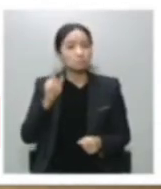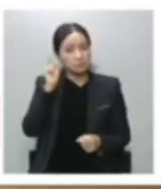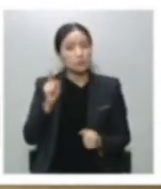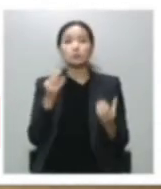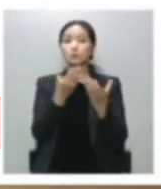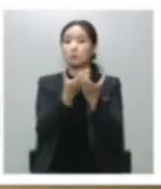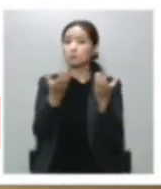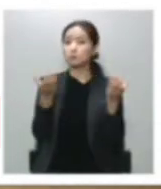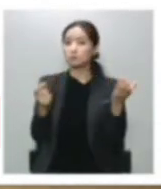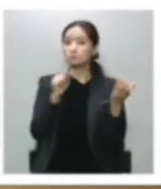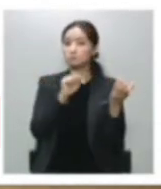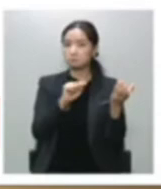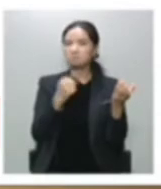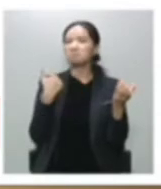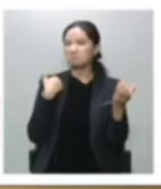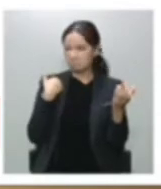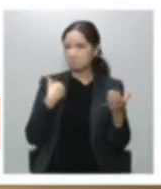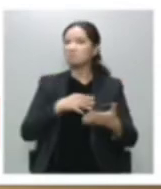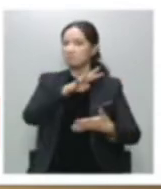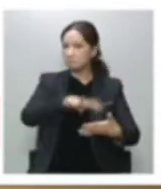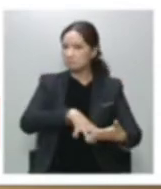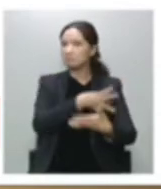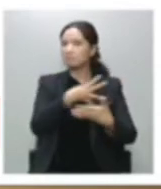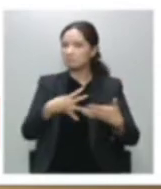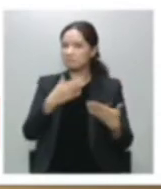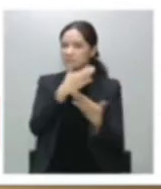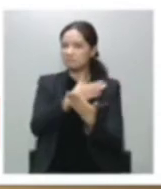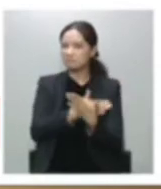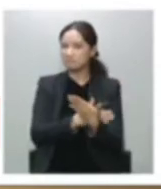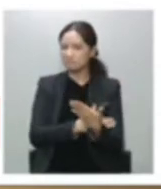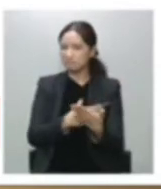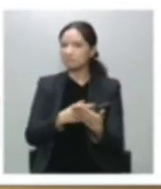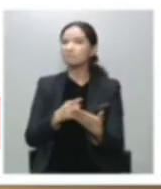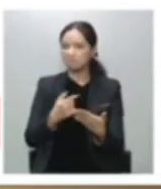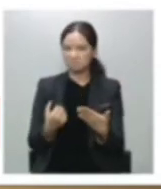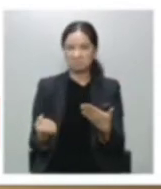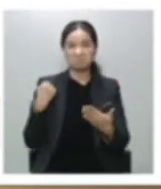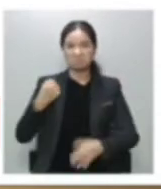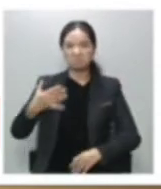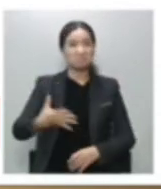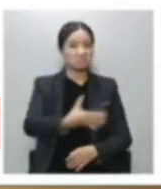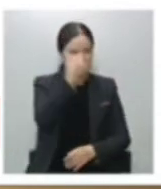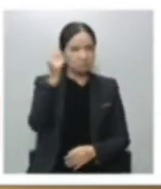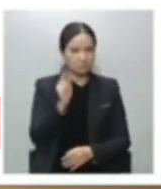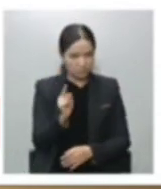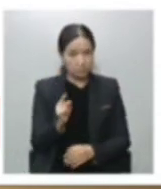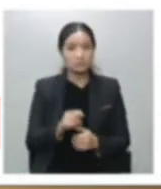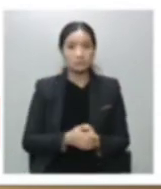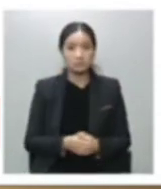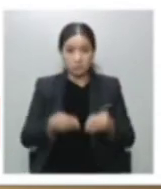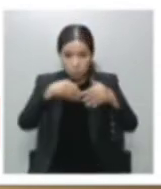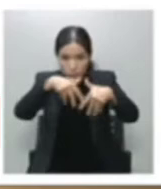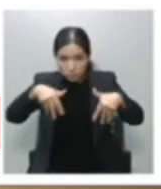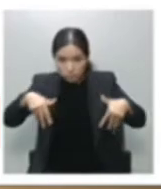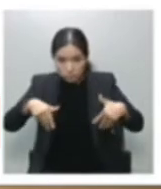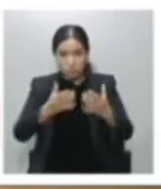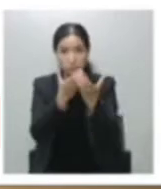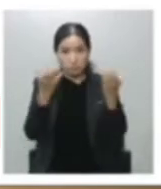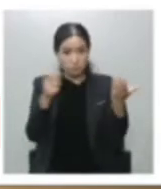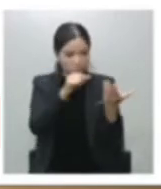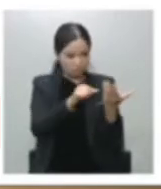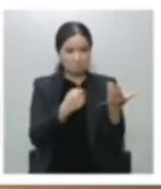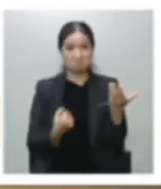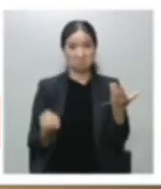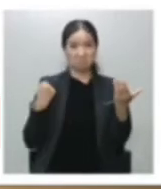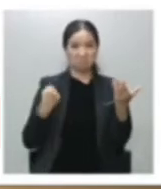ที่มีแผนการก่อการรัฐประหารอย่างแน่นอนครับโครงสร้างของรัฐธรรมนูญฉบับนี้นะครับมีการถ่ายทอดอำนาจอย่